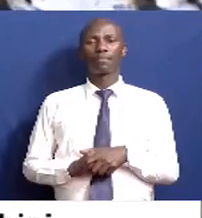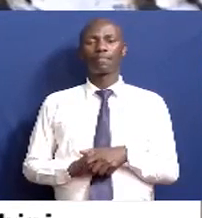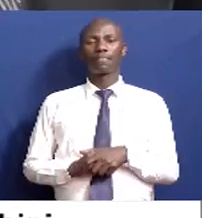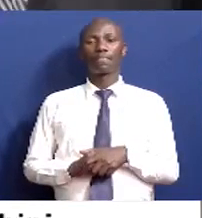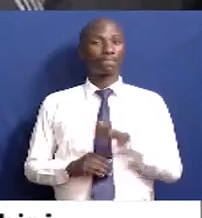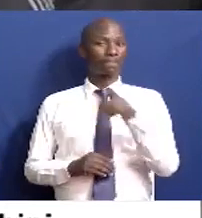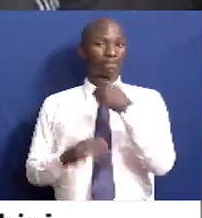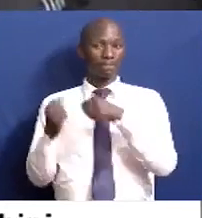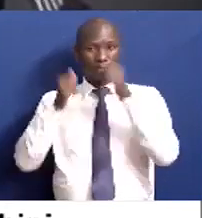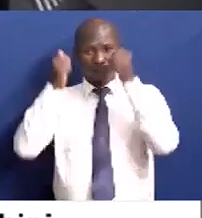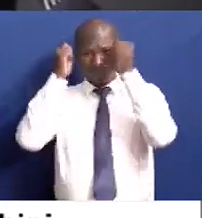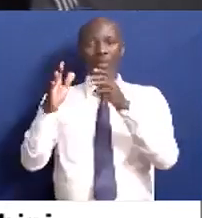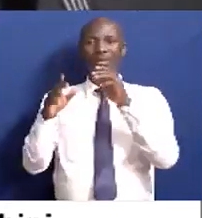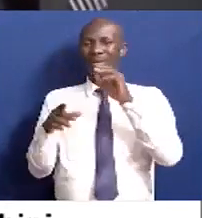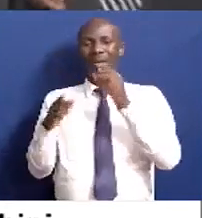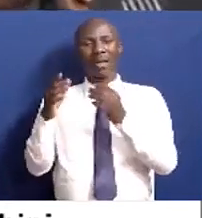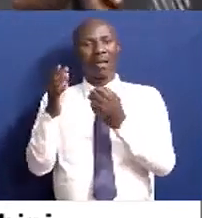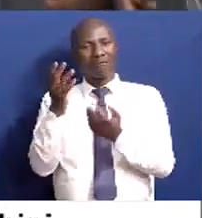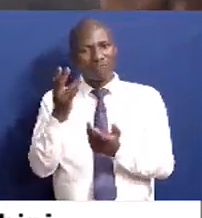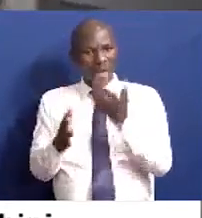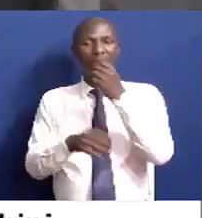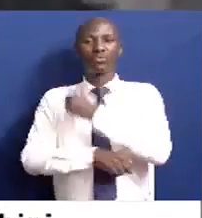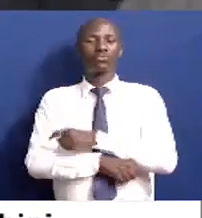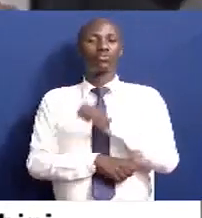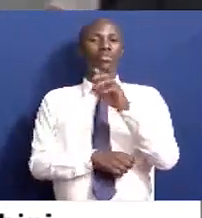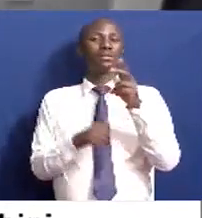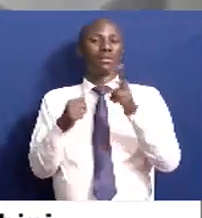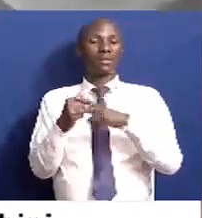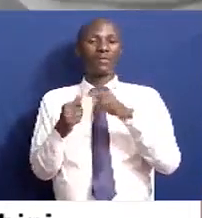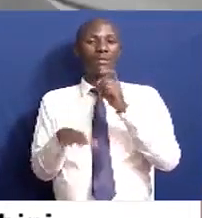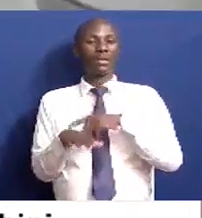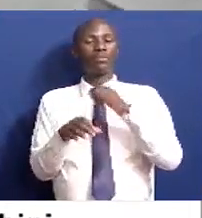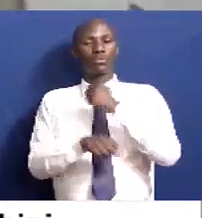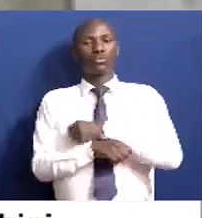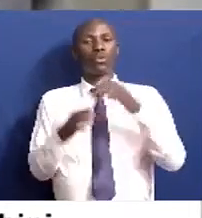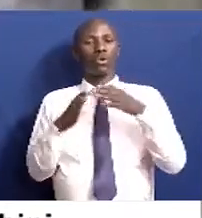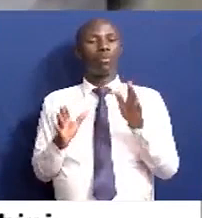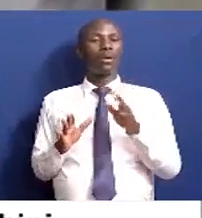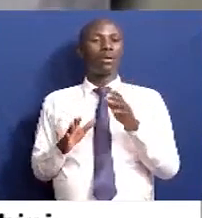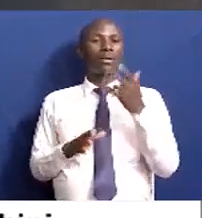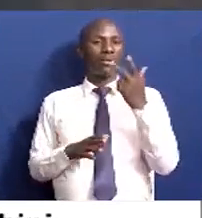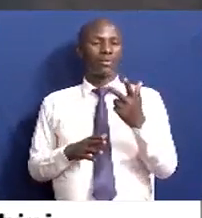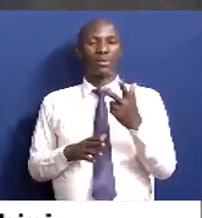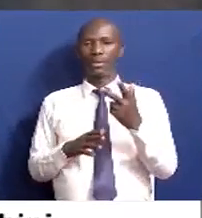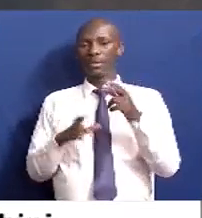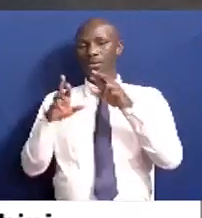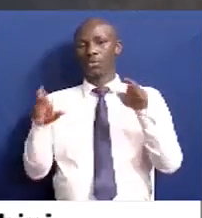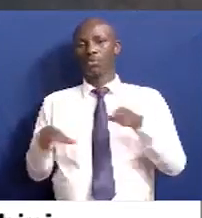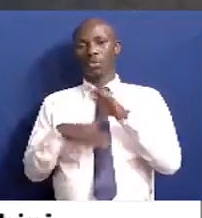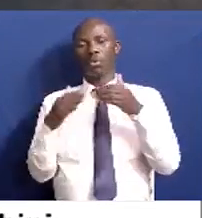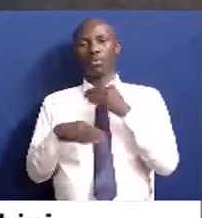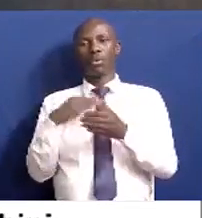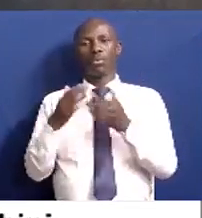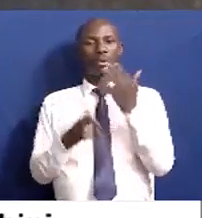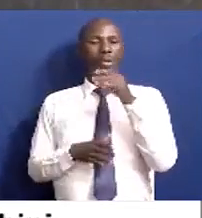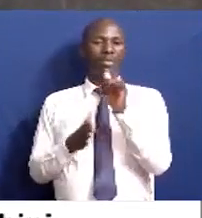Kiko kecha Amanyiw'a kuvivia school huyo kiweta kana kuweza kecha mwanza kuma school huyo waambeswa na vala nyomba itato siya ukoma Amanyiw'a ivikeita na kwa kumana